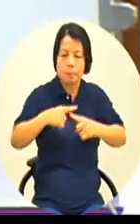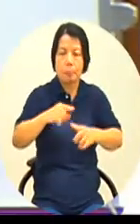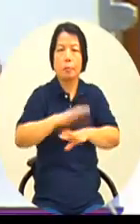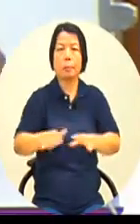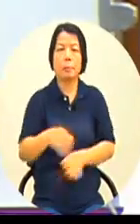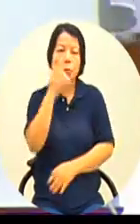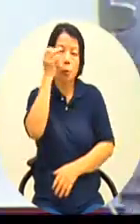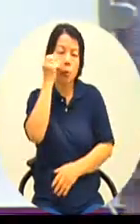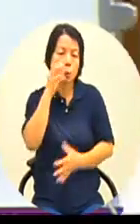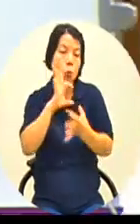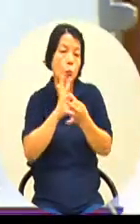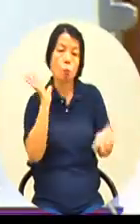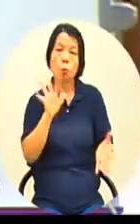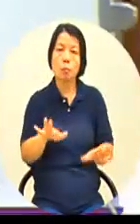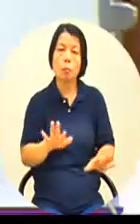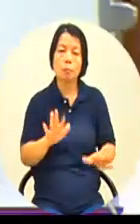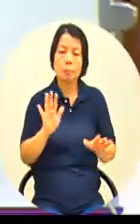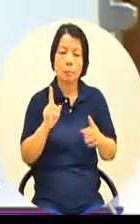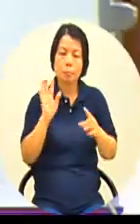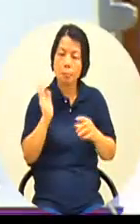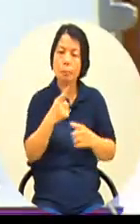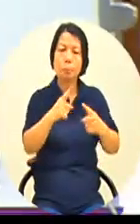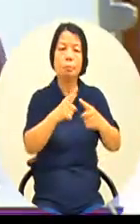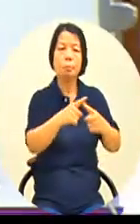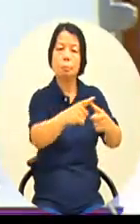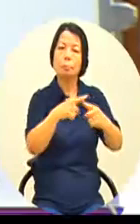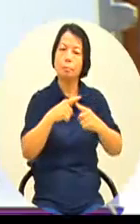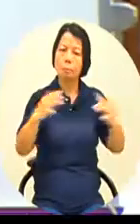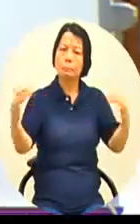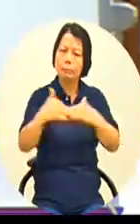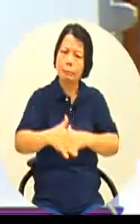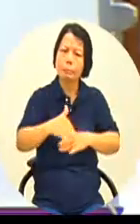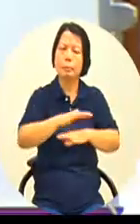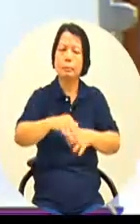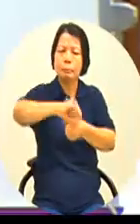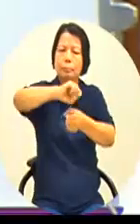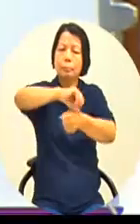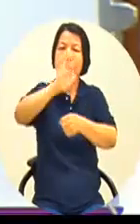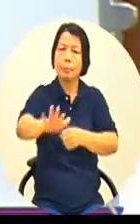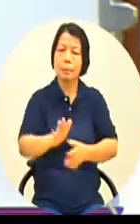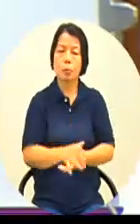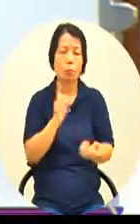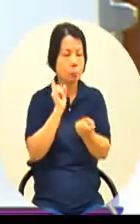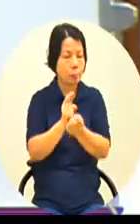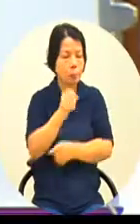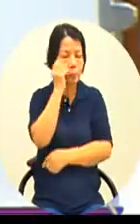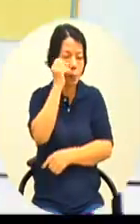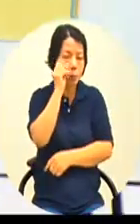关啊，但是他带来人潮啊，这个就是观光有关。